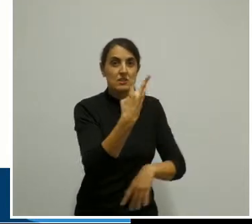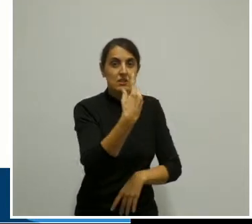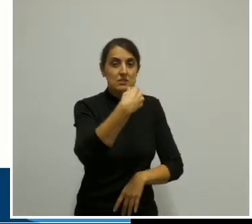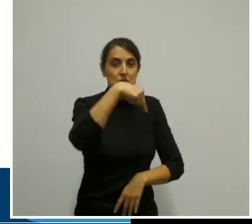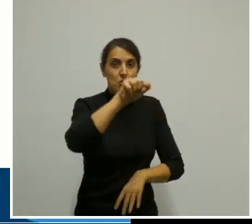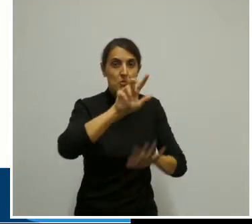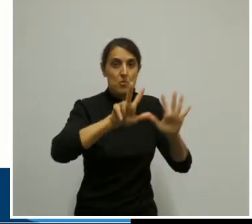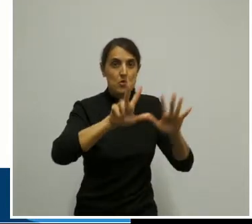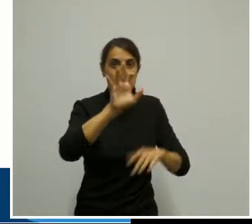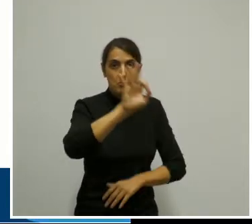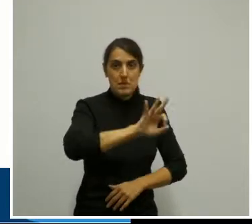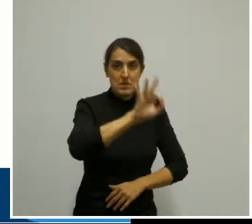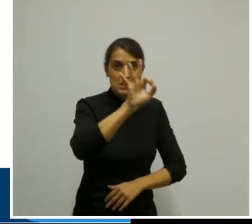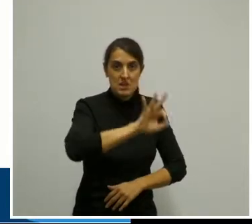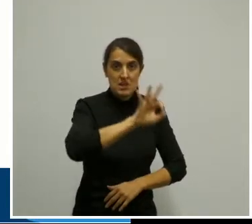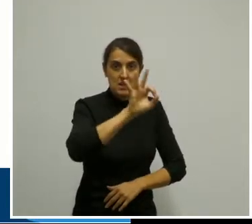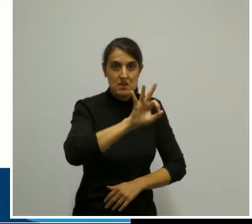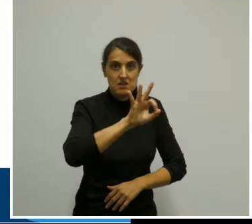63,8%,